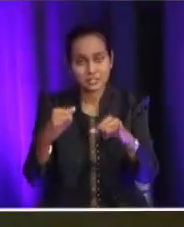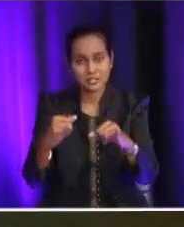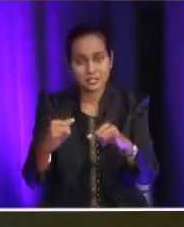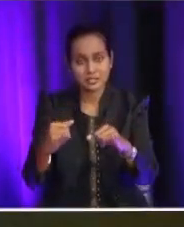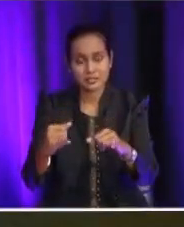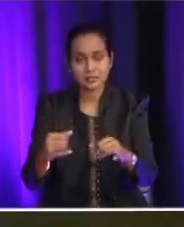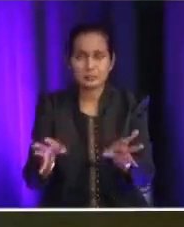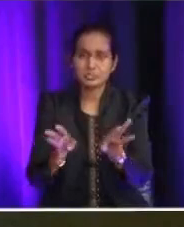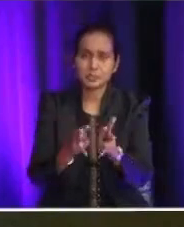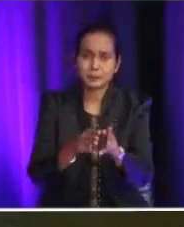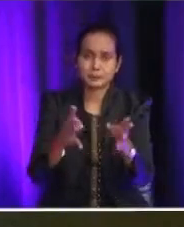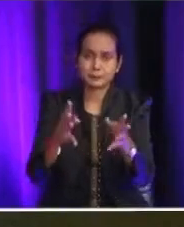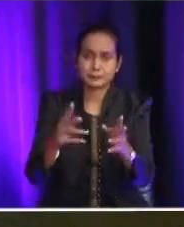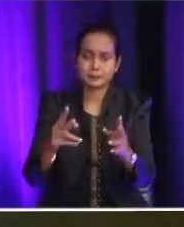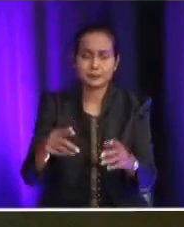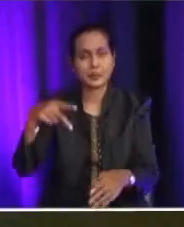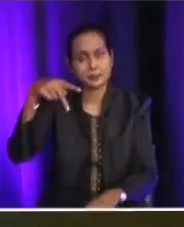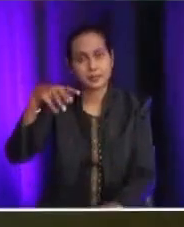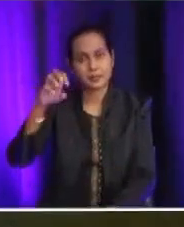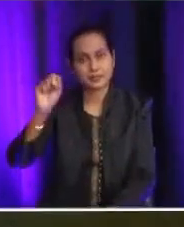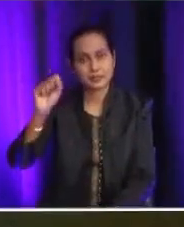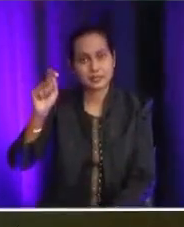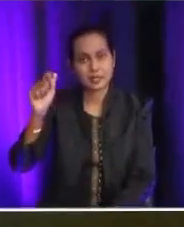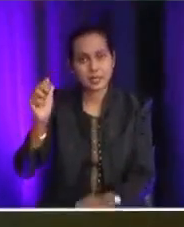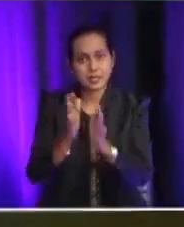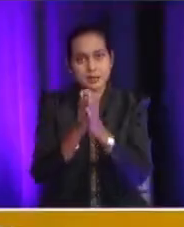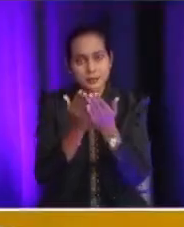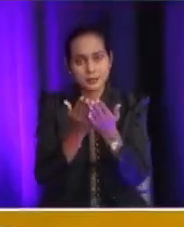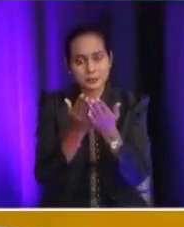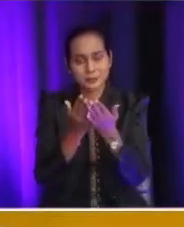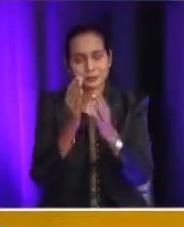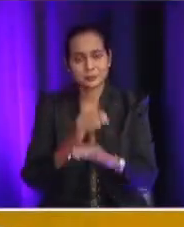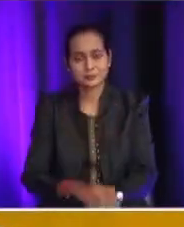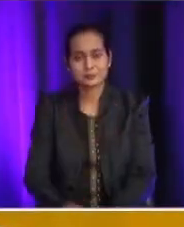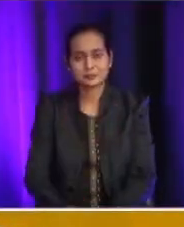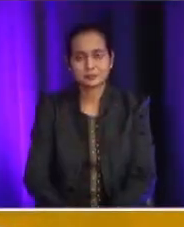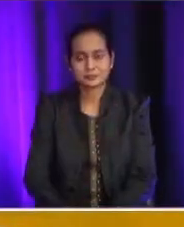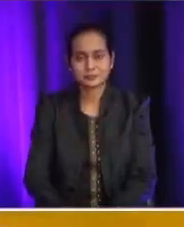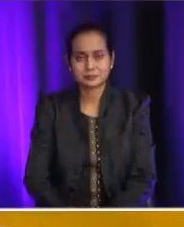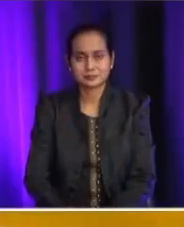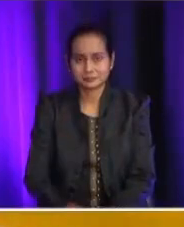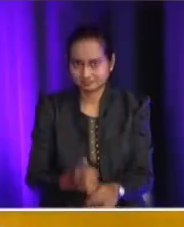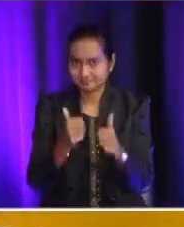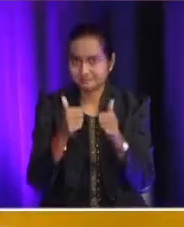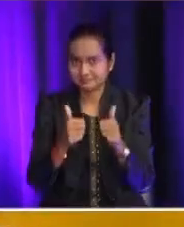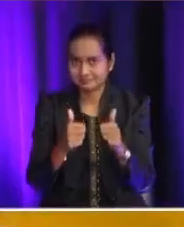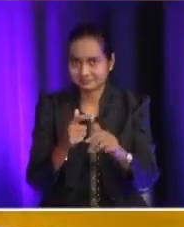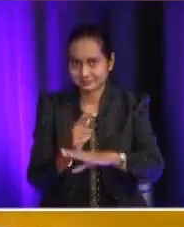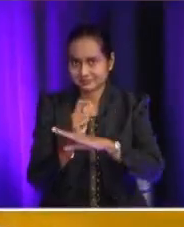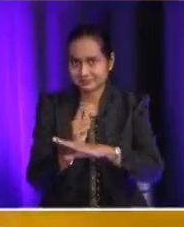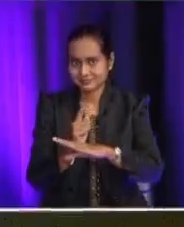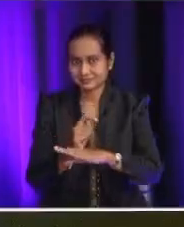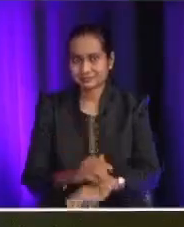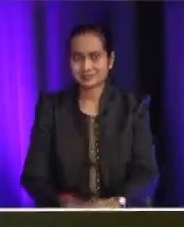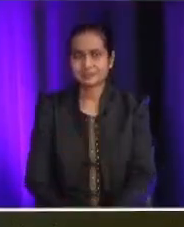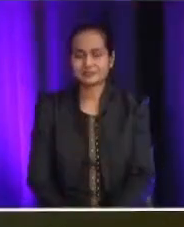Seperti apa tadi? Pergi pesta buku, salah satu aktiviti yang dijalankan. Bagus ya Ilhan, tahniah. So, kita ada